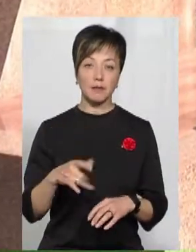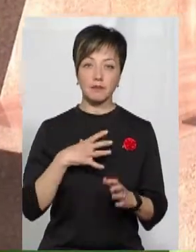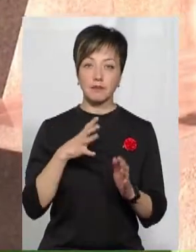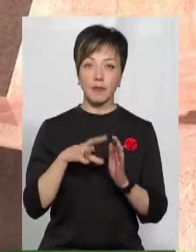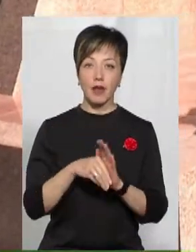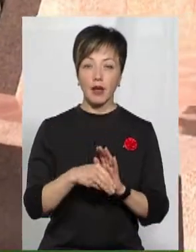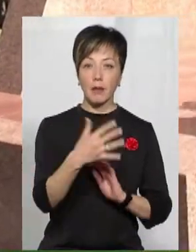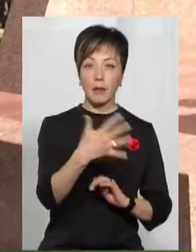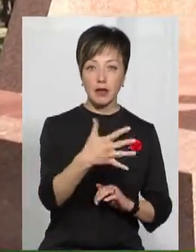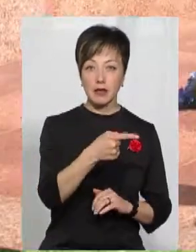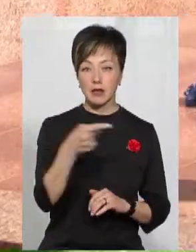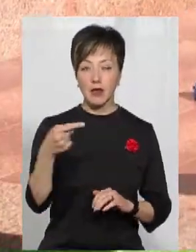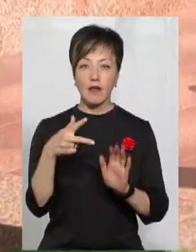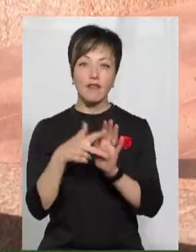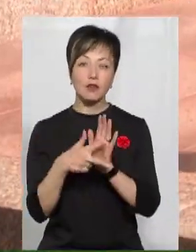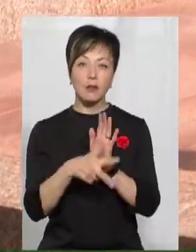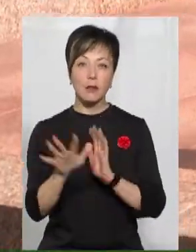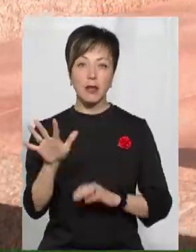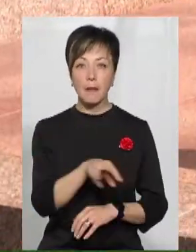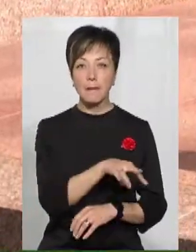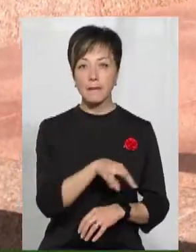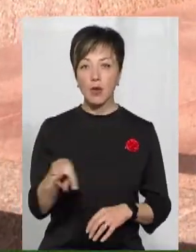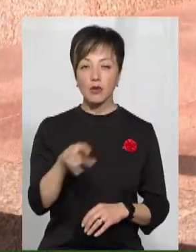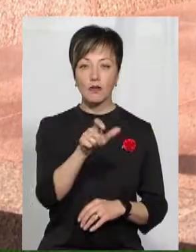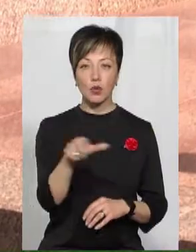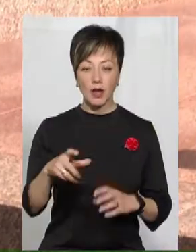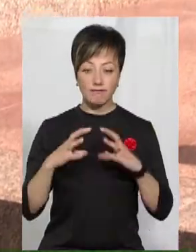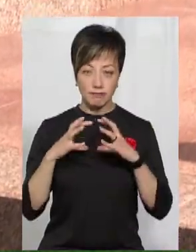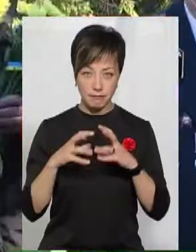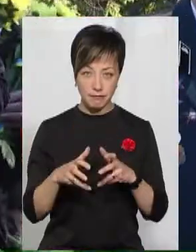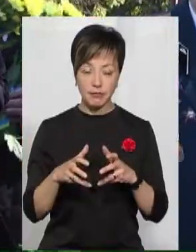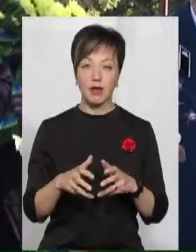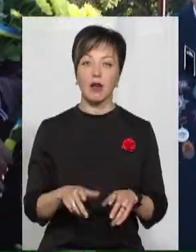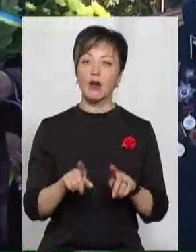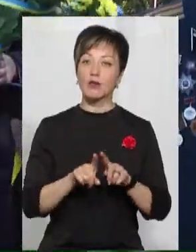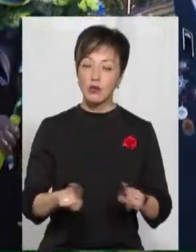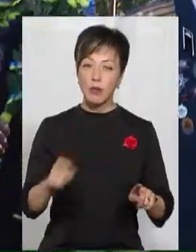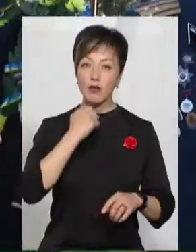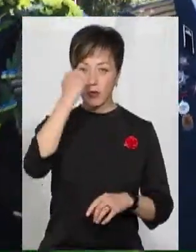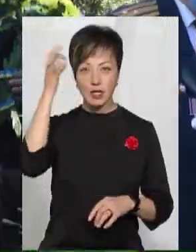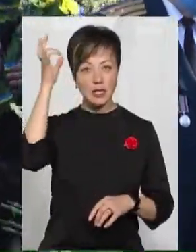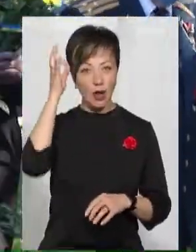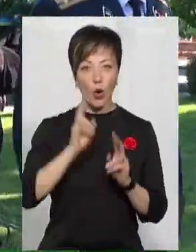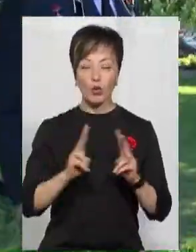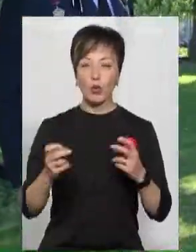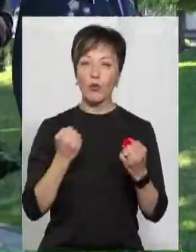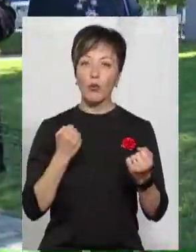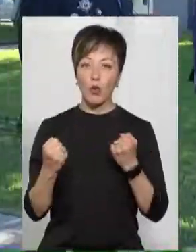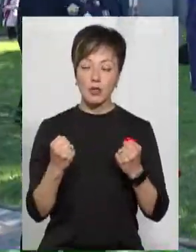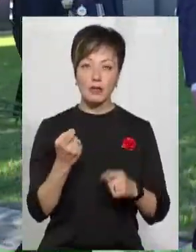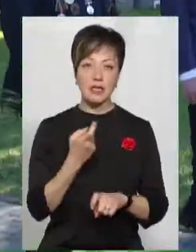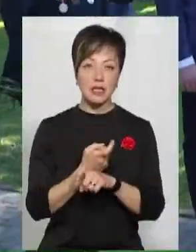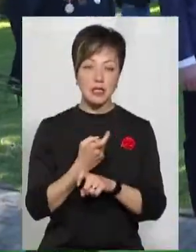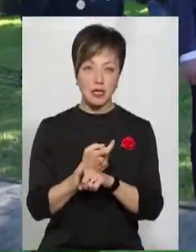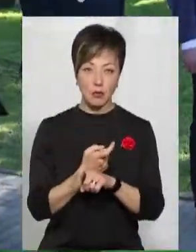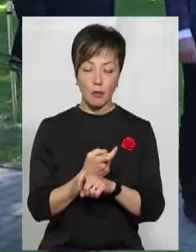життя від 50 до 85 мільйонів людей у всьому світі. З особливою вдячністю ми згадуємо тих, хто боровся з